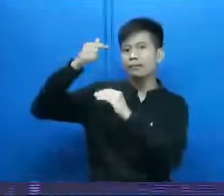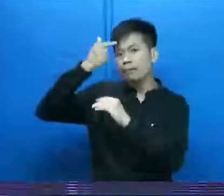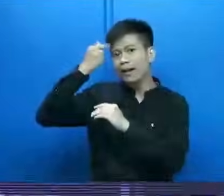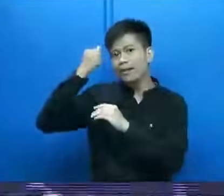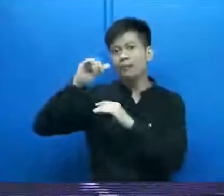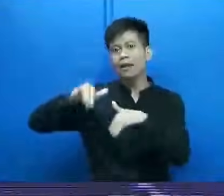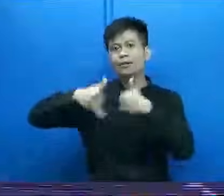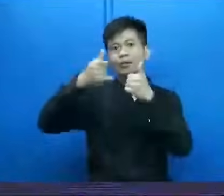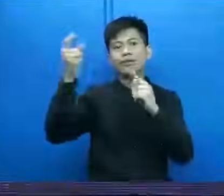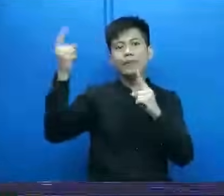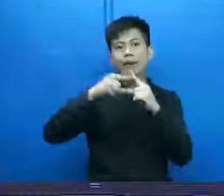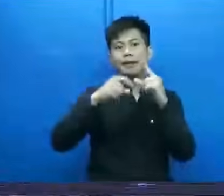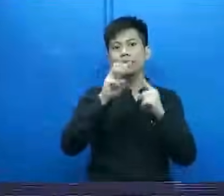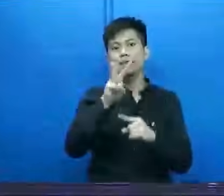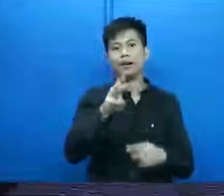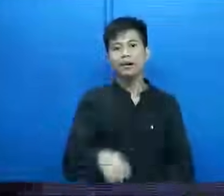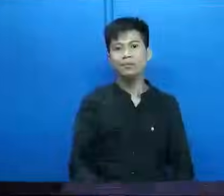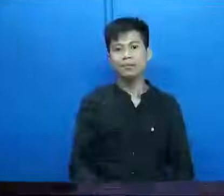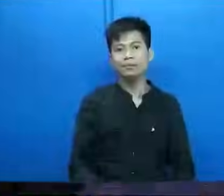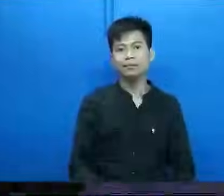beasiswa sampai S3.